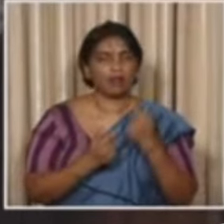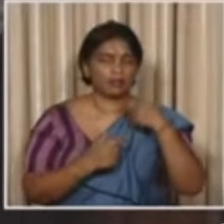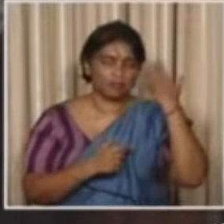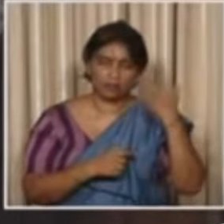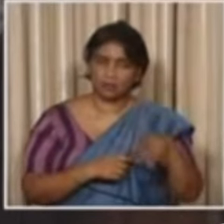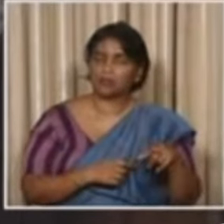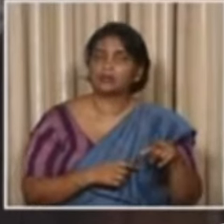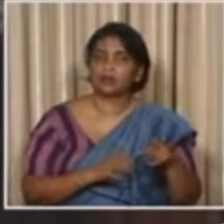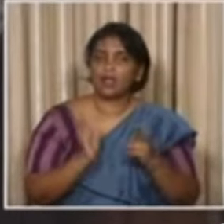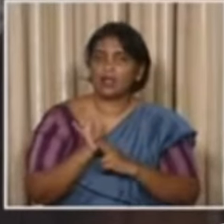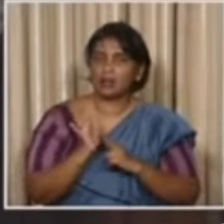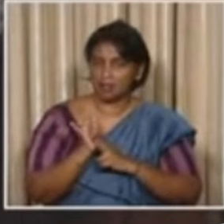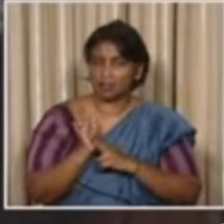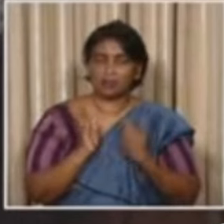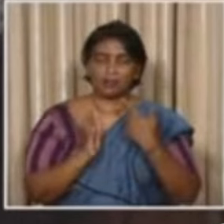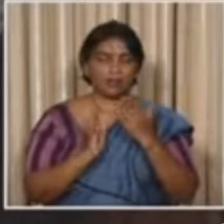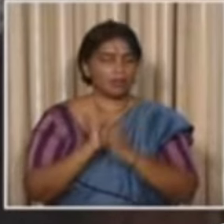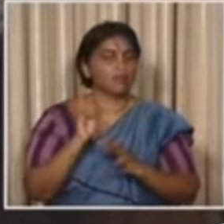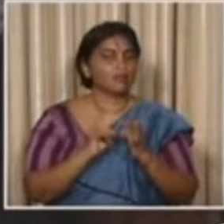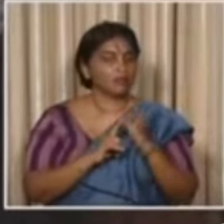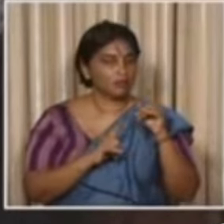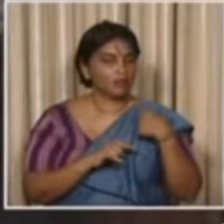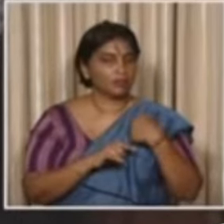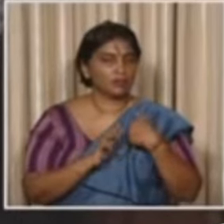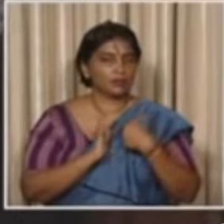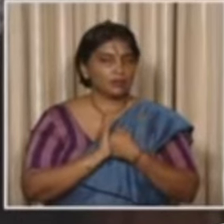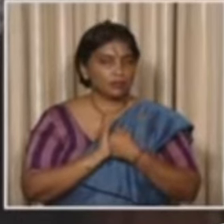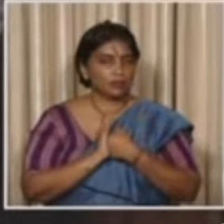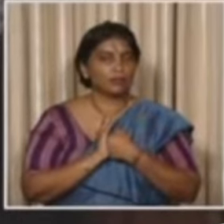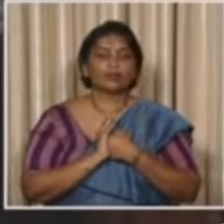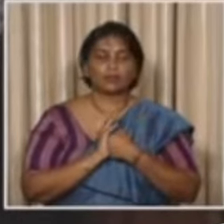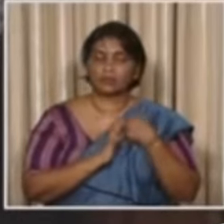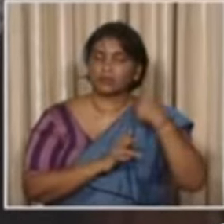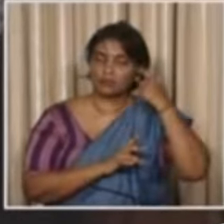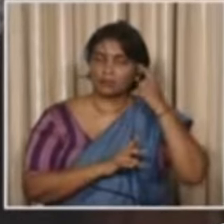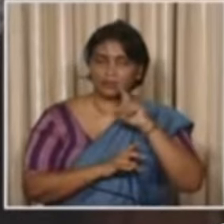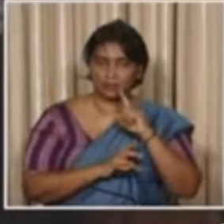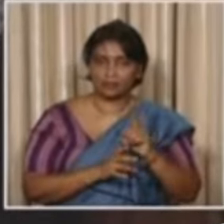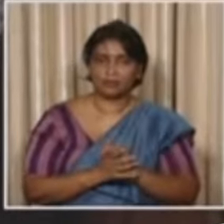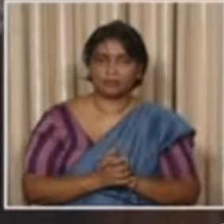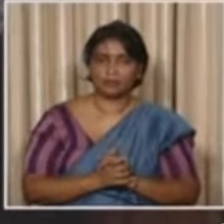වුණ නන්දසේන සහෝදර මන්ත්‍රීතුමාද මා ඉතාමත්ම ගුණකරිකව සිහිපත් කරනවා.